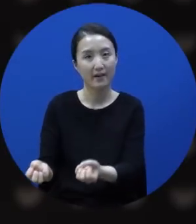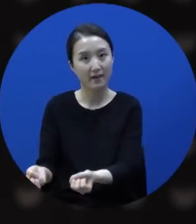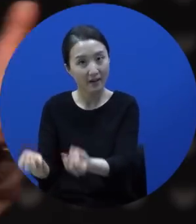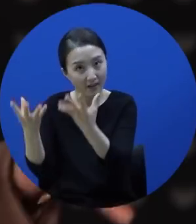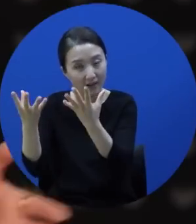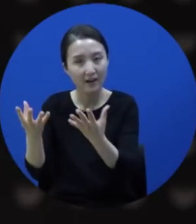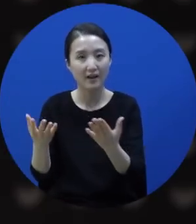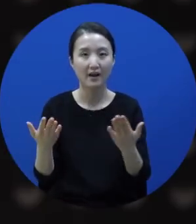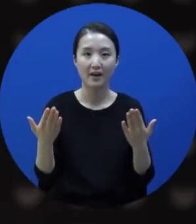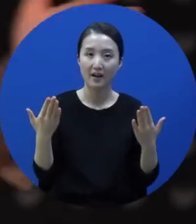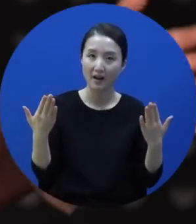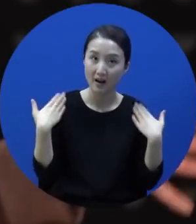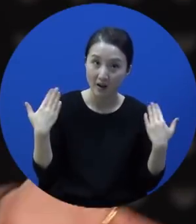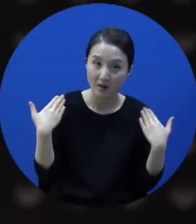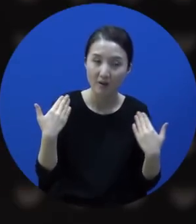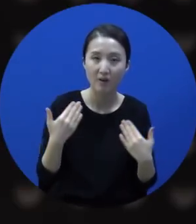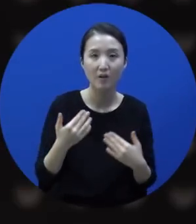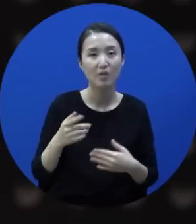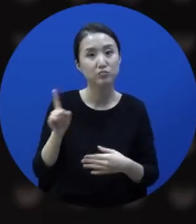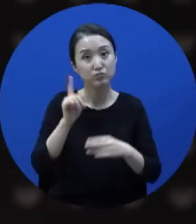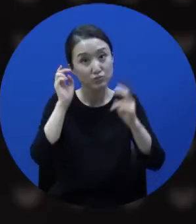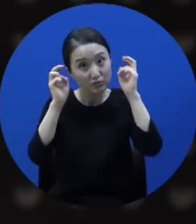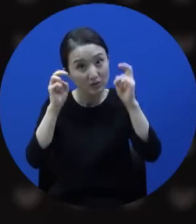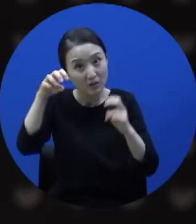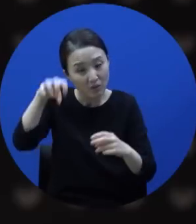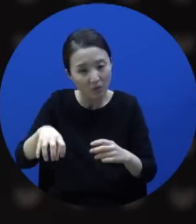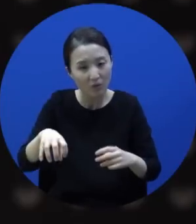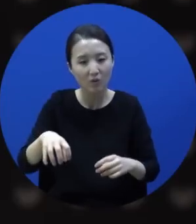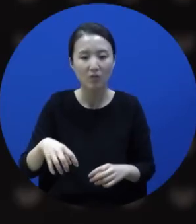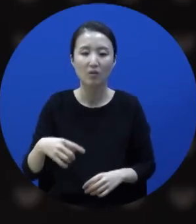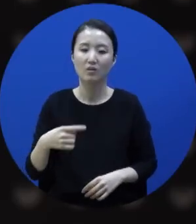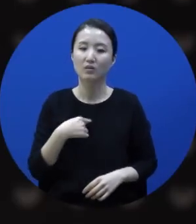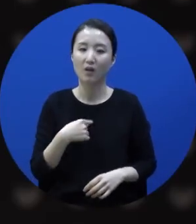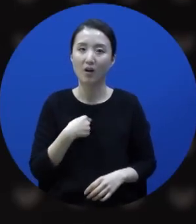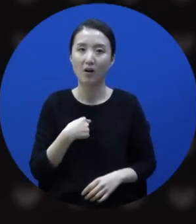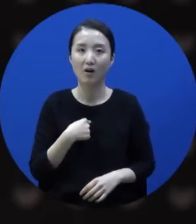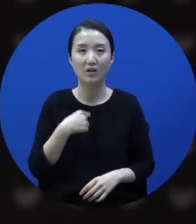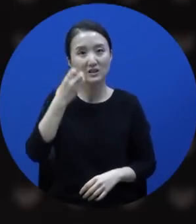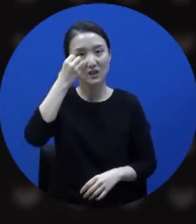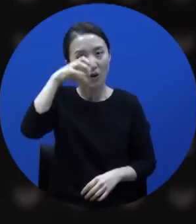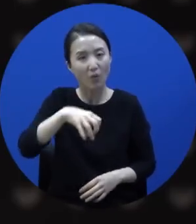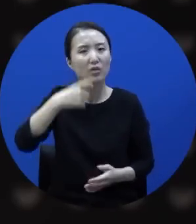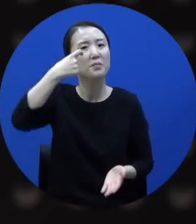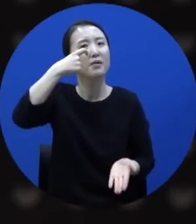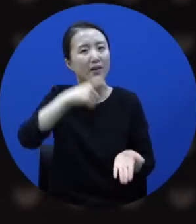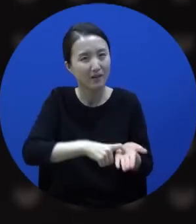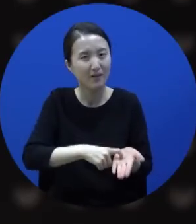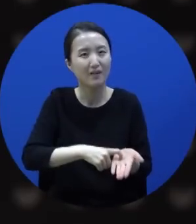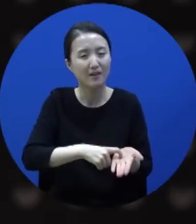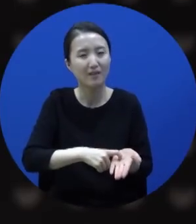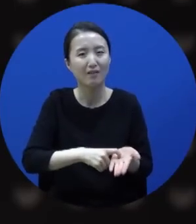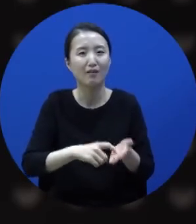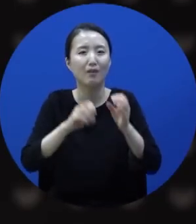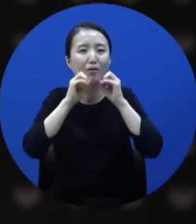커뮤니티나 뭐 학교나 직장 같은 곳에 가서 야, 내가 진짜 희한한 곳을 발견했어.